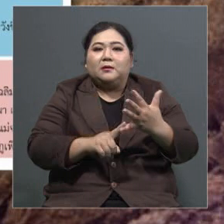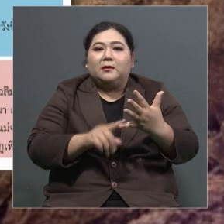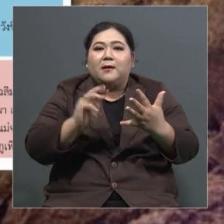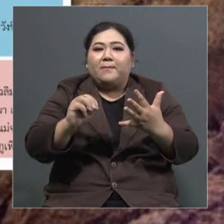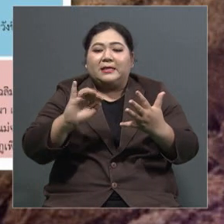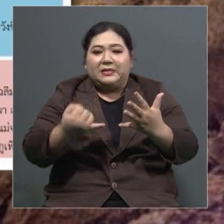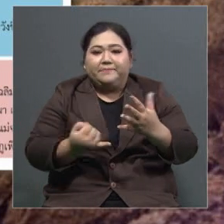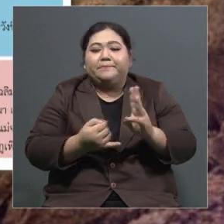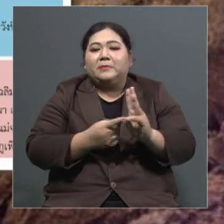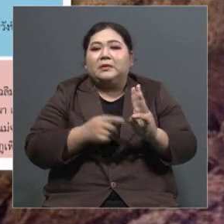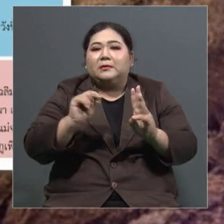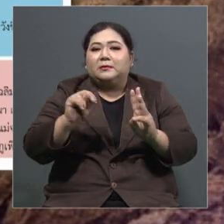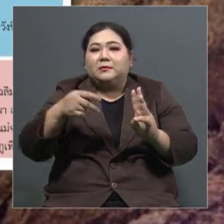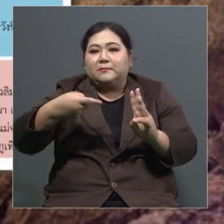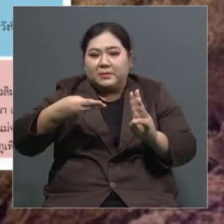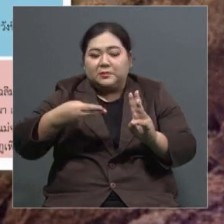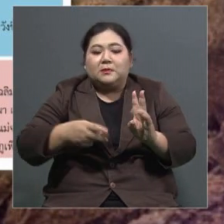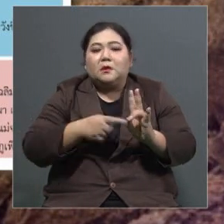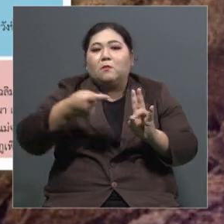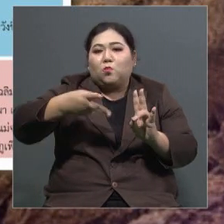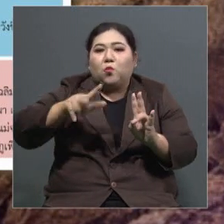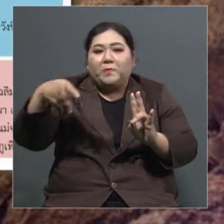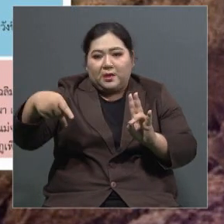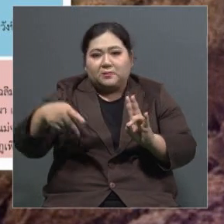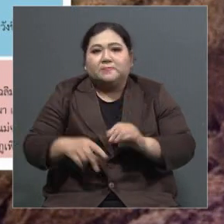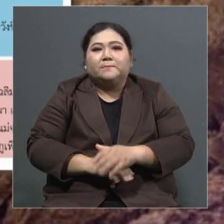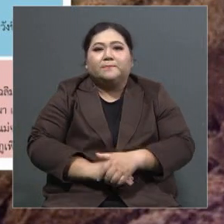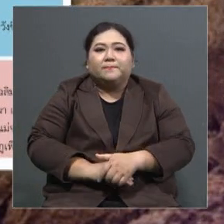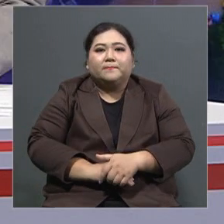นาน้อยนาหมื่นแล้วก็ที่อำเภอภูเพียงค่ะ